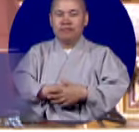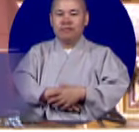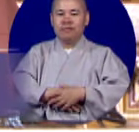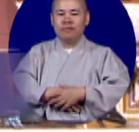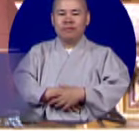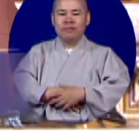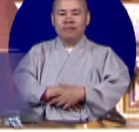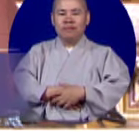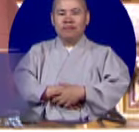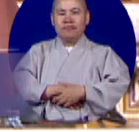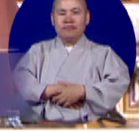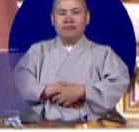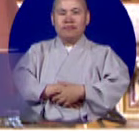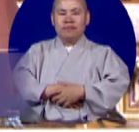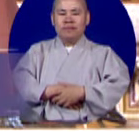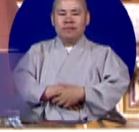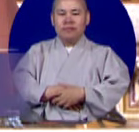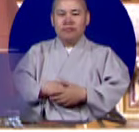답을